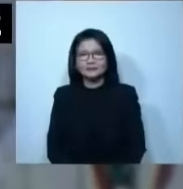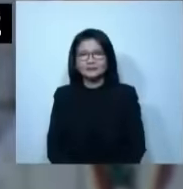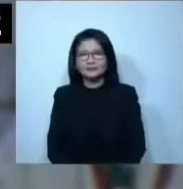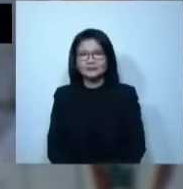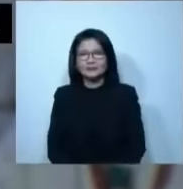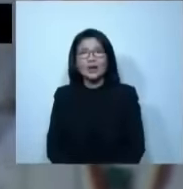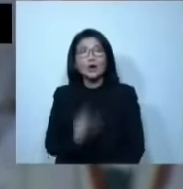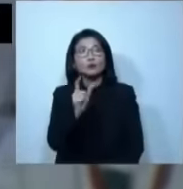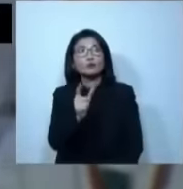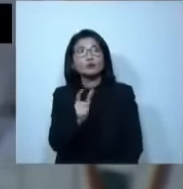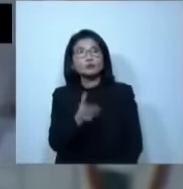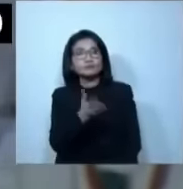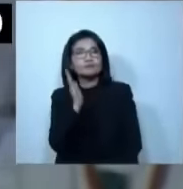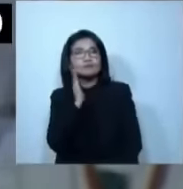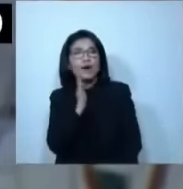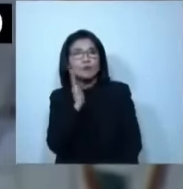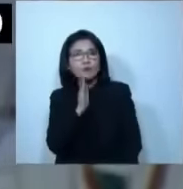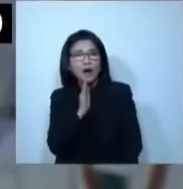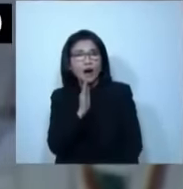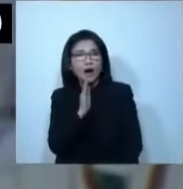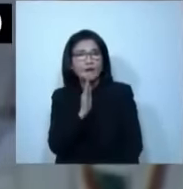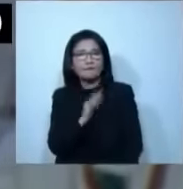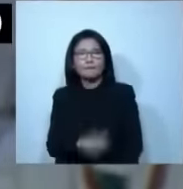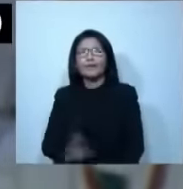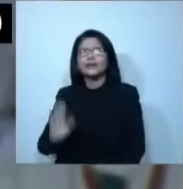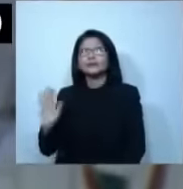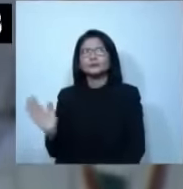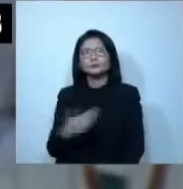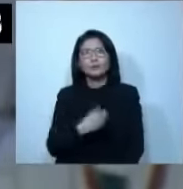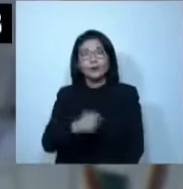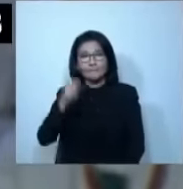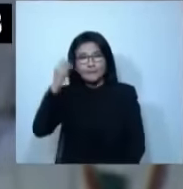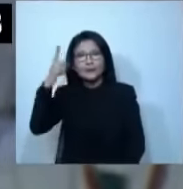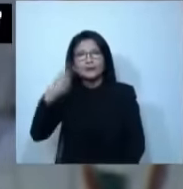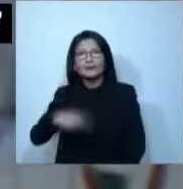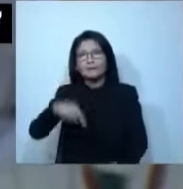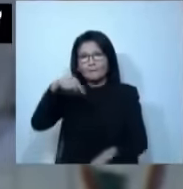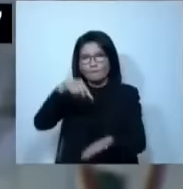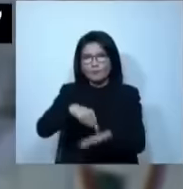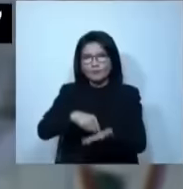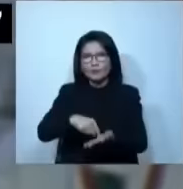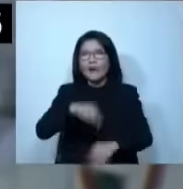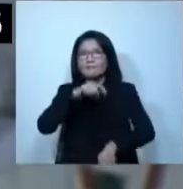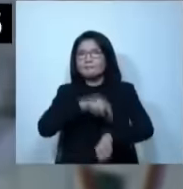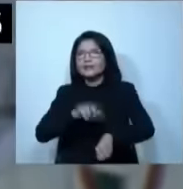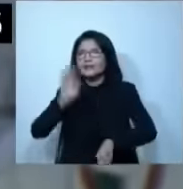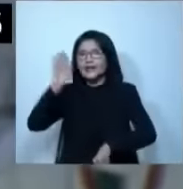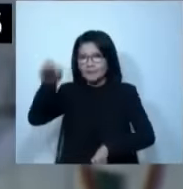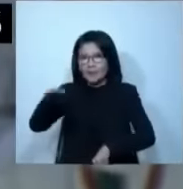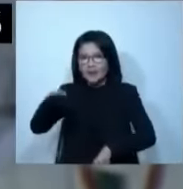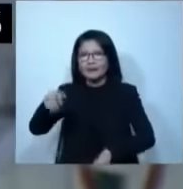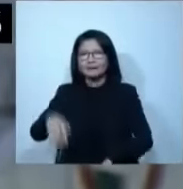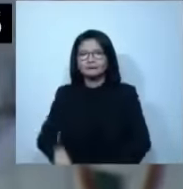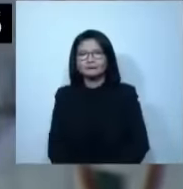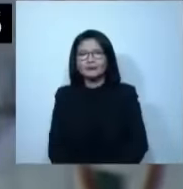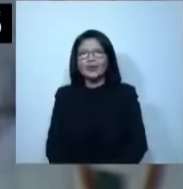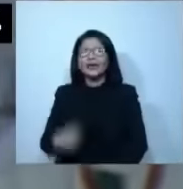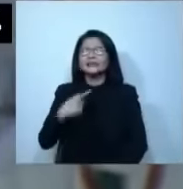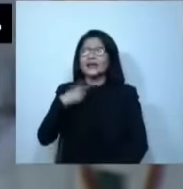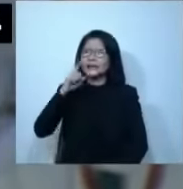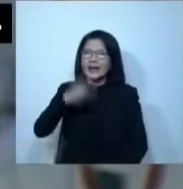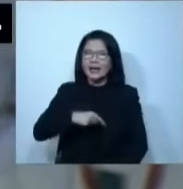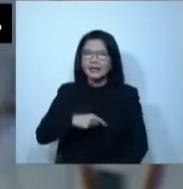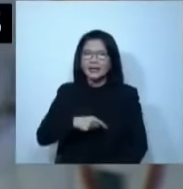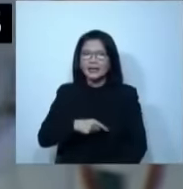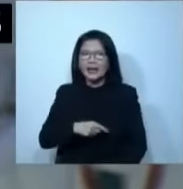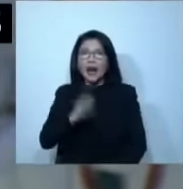Lalu bagi anak-anak muda. Anak-anak muda, kita semua menyadari pemilu ini tentang masa depan. Anda pemilik masa depan. Saya yakin Anda